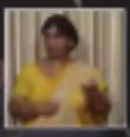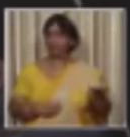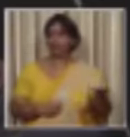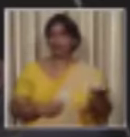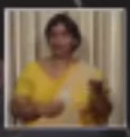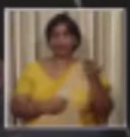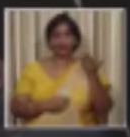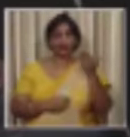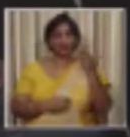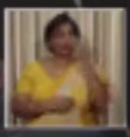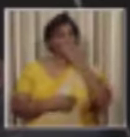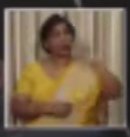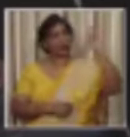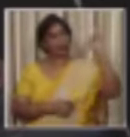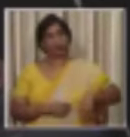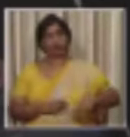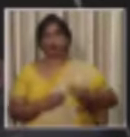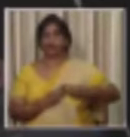ඌරට දිනුම දීලා